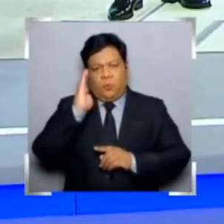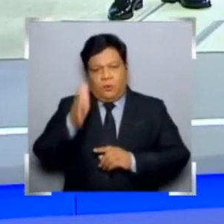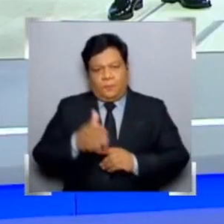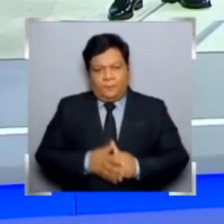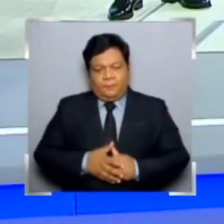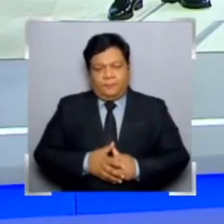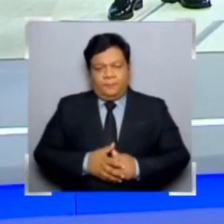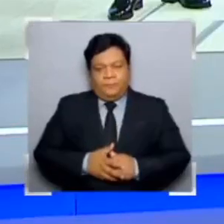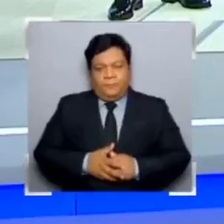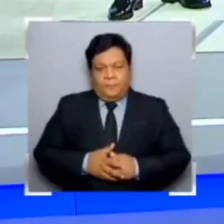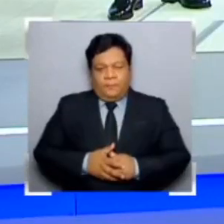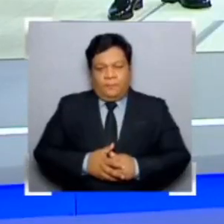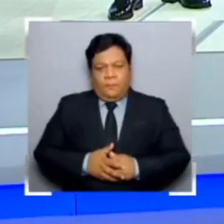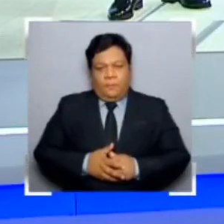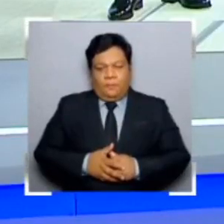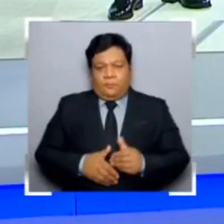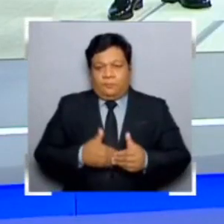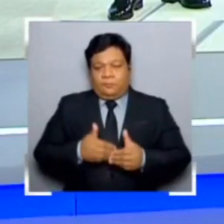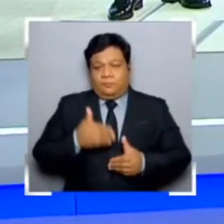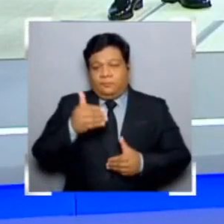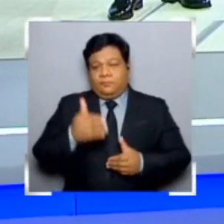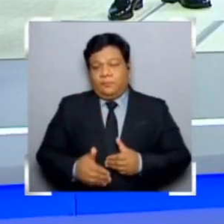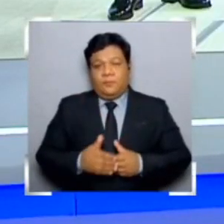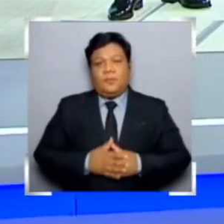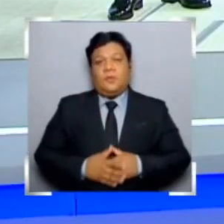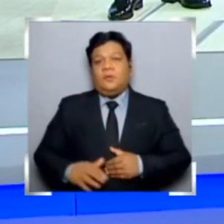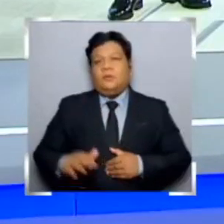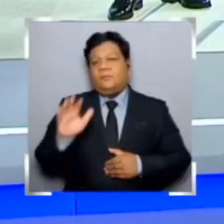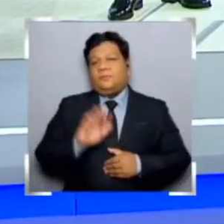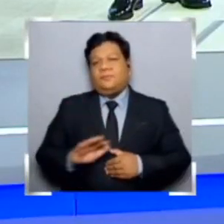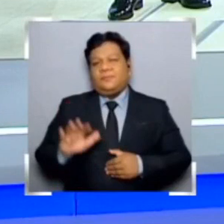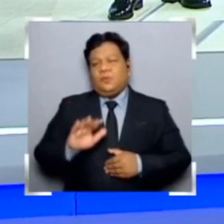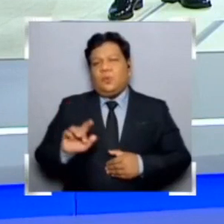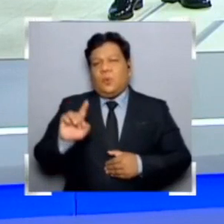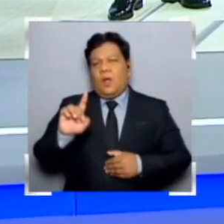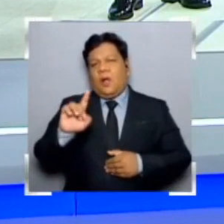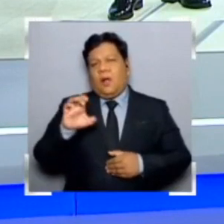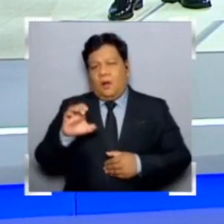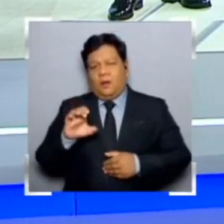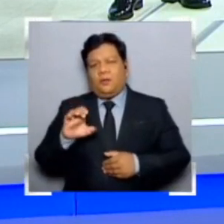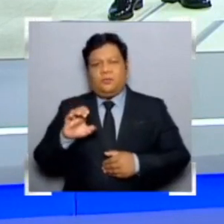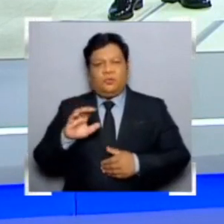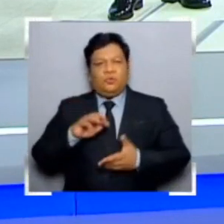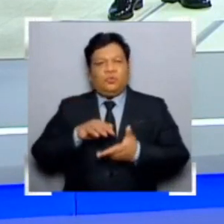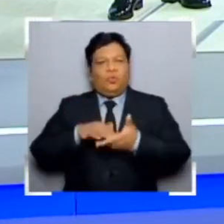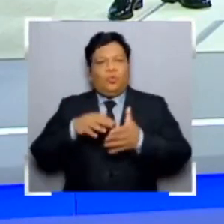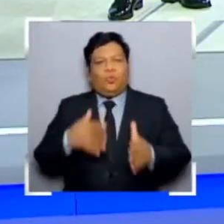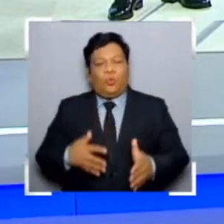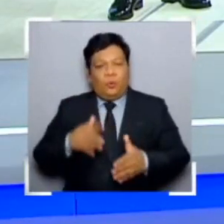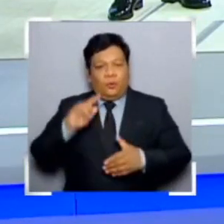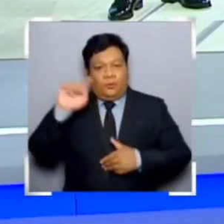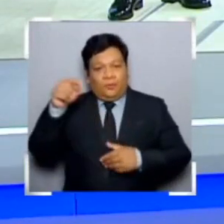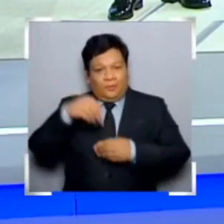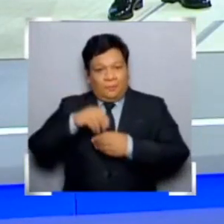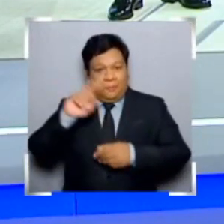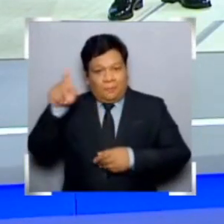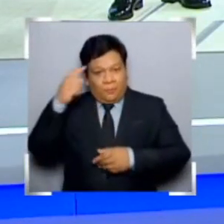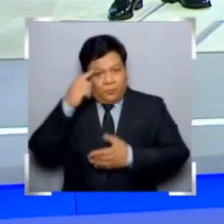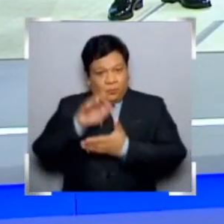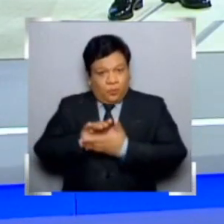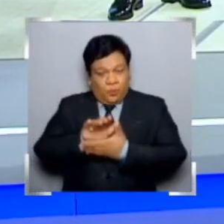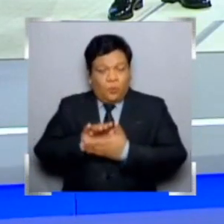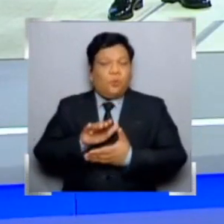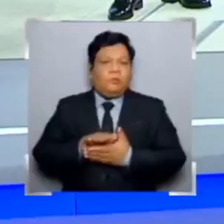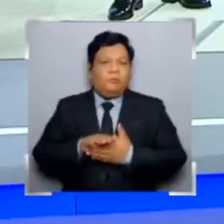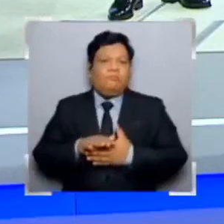La Hospital ang nasa 100 public school pupil sa Santa Catalina, Negros Oriental. Ang umano'y dahilan, gatas na rasyon